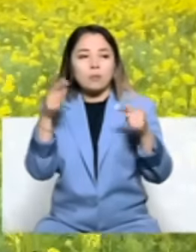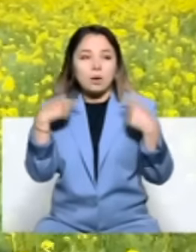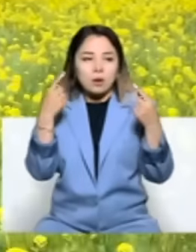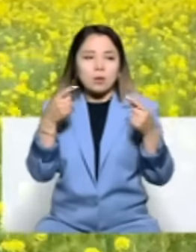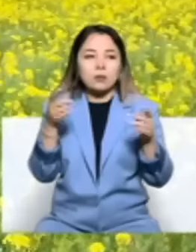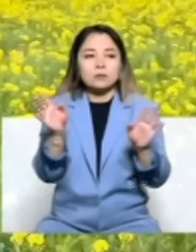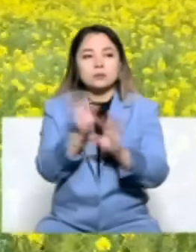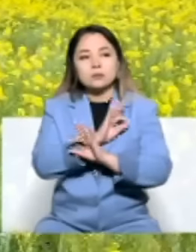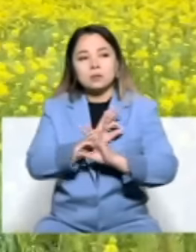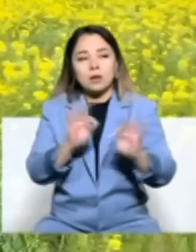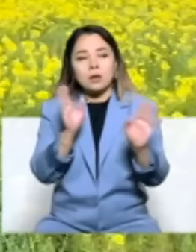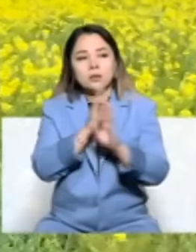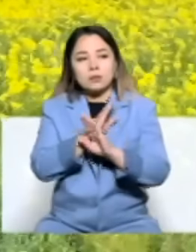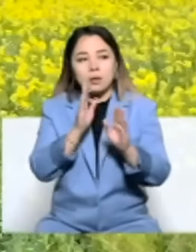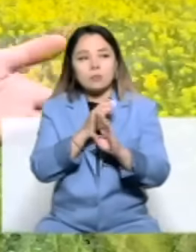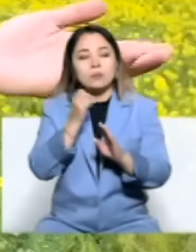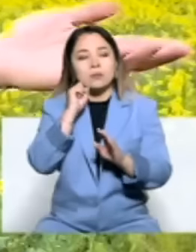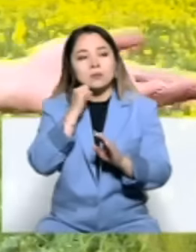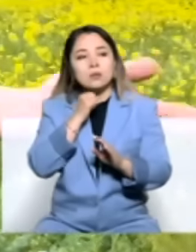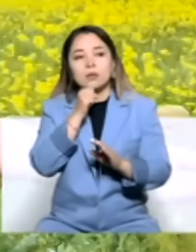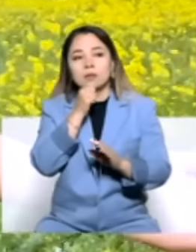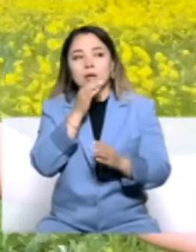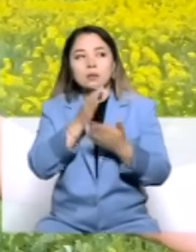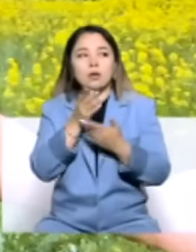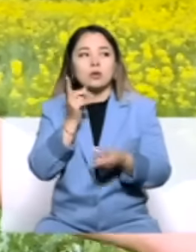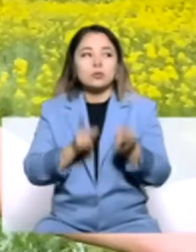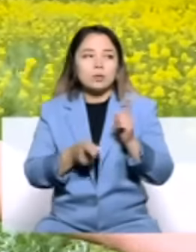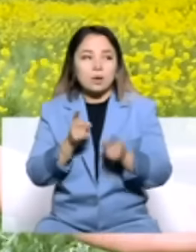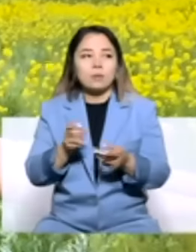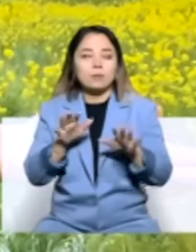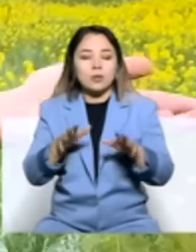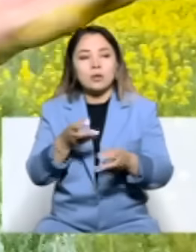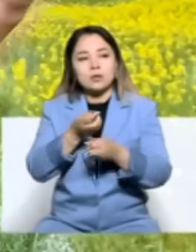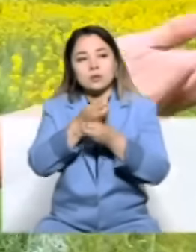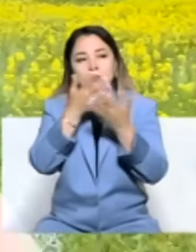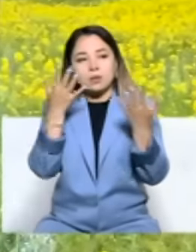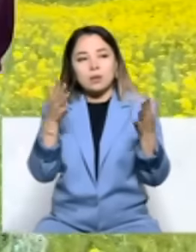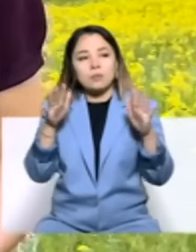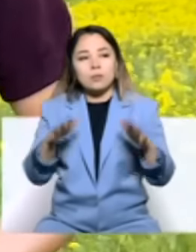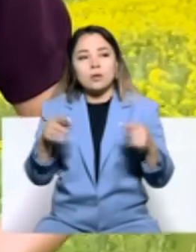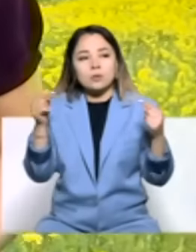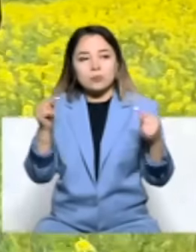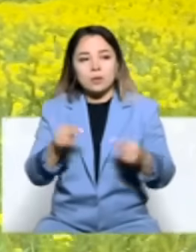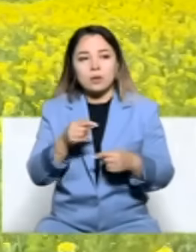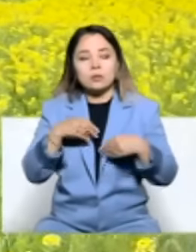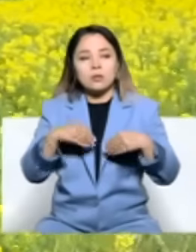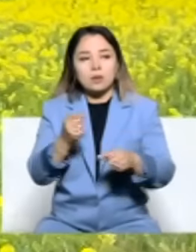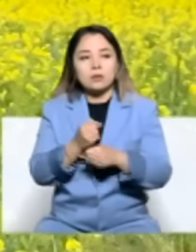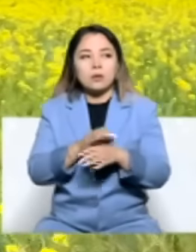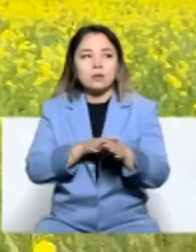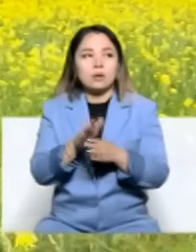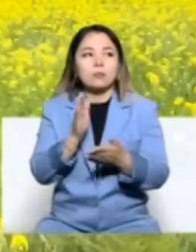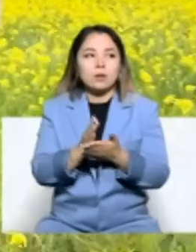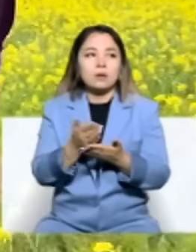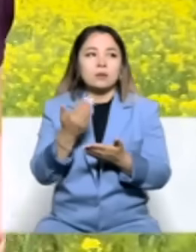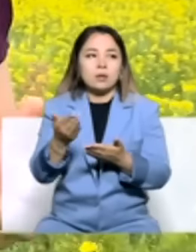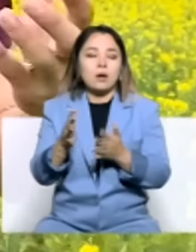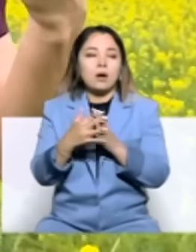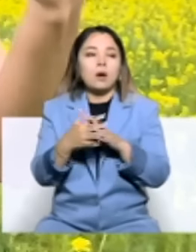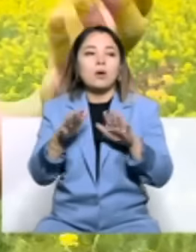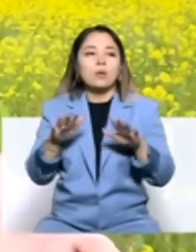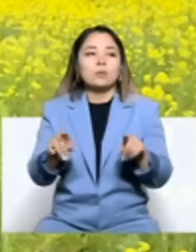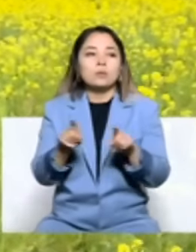тұмса табиғат. Ақсақал айтпақшы, бұл жер расында жер жәннаты деуге келетіндей. Біз әлгі